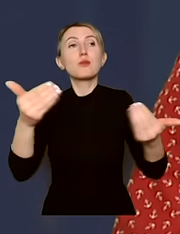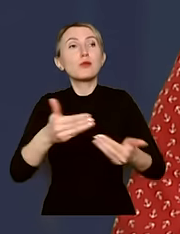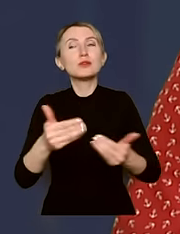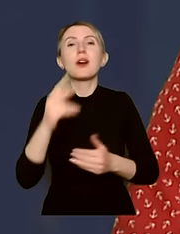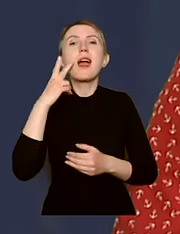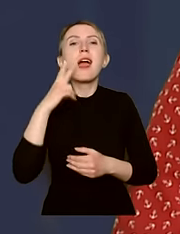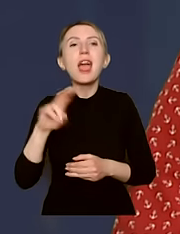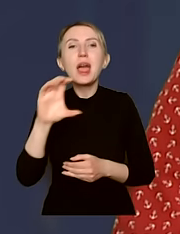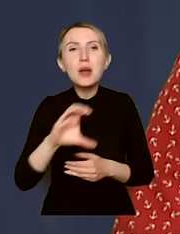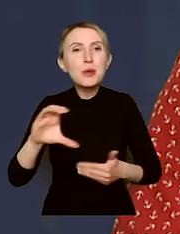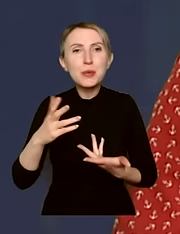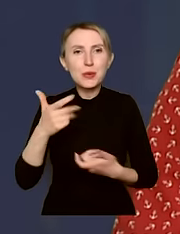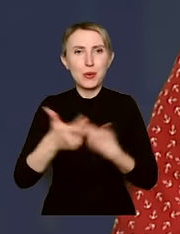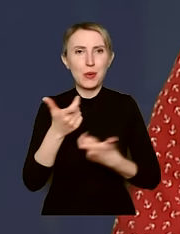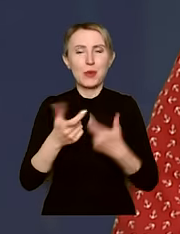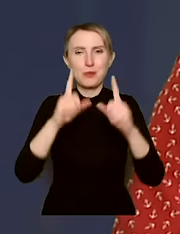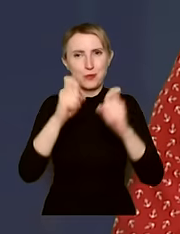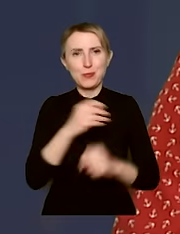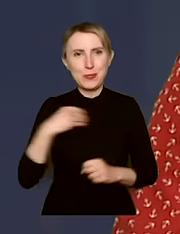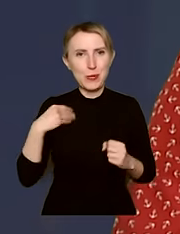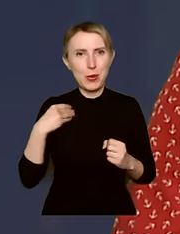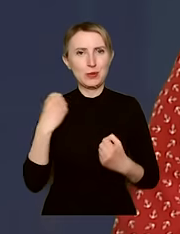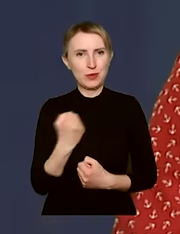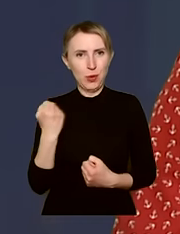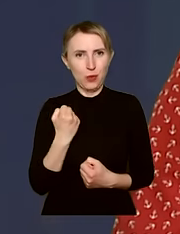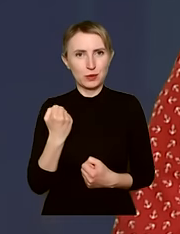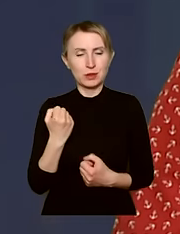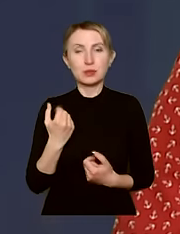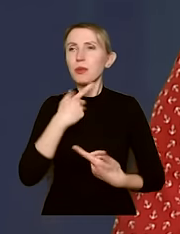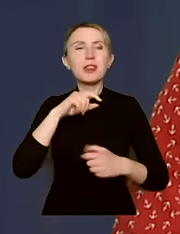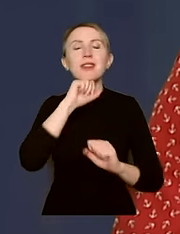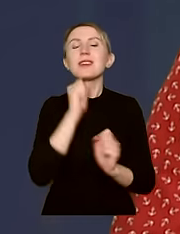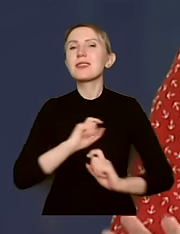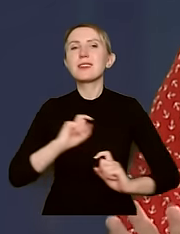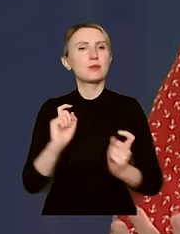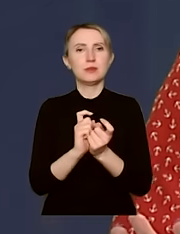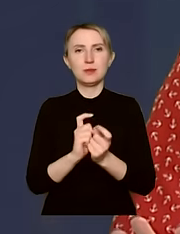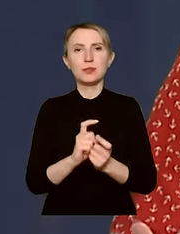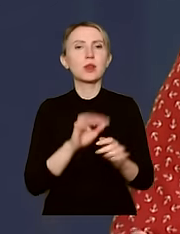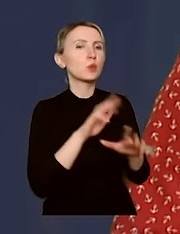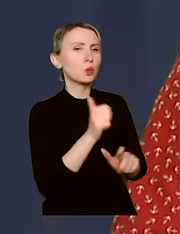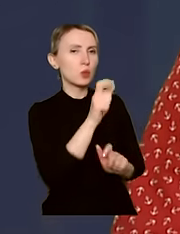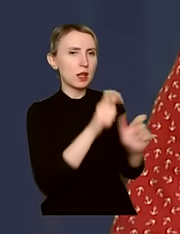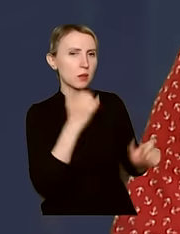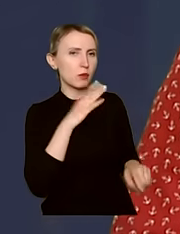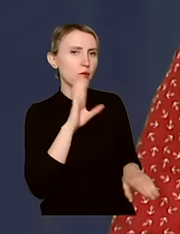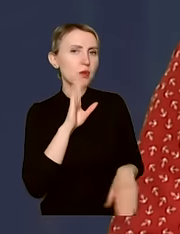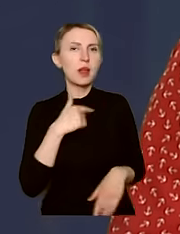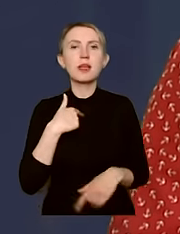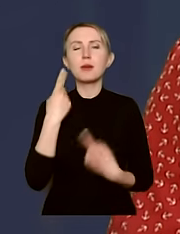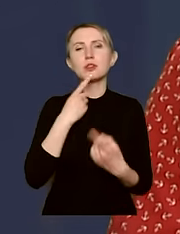żeby nikt nie stał na drodze do tego, aby złotówkę zastąpić. Tak mówi wielu ekspertów, ale ja myślę, że tutaj jeszcze warto chyba